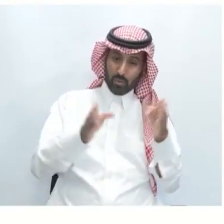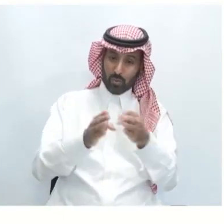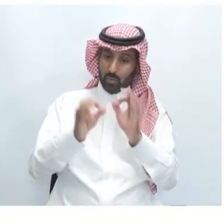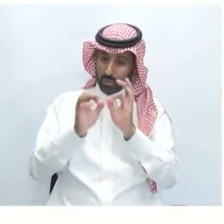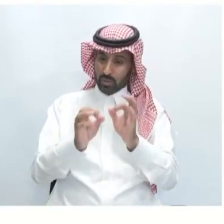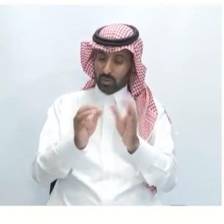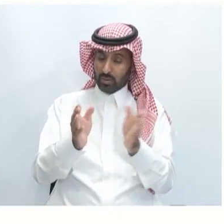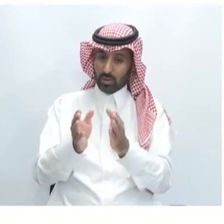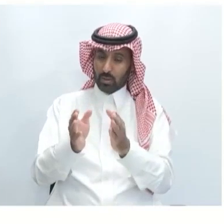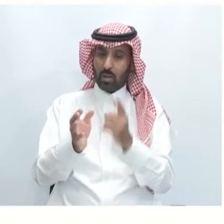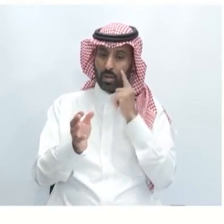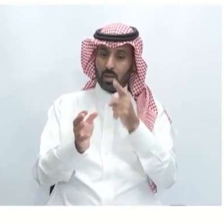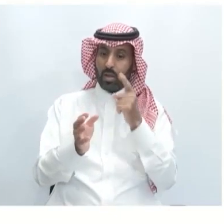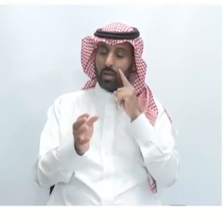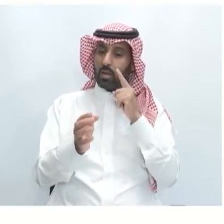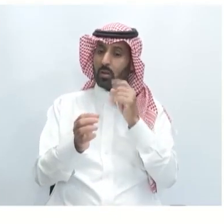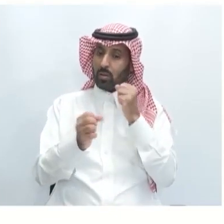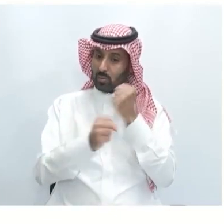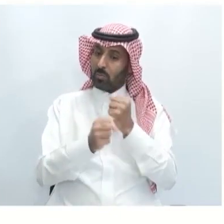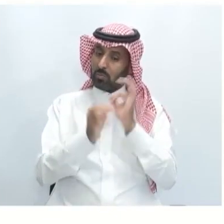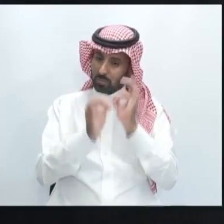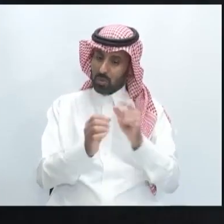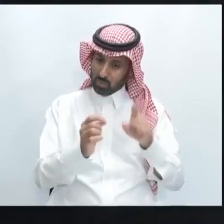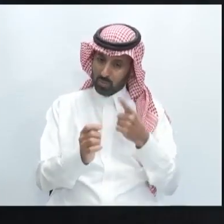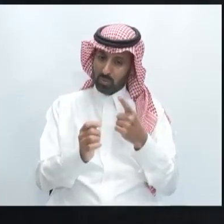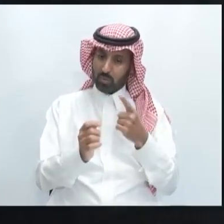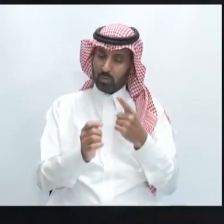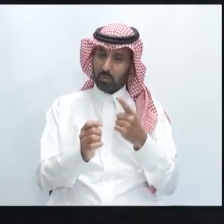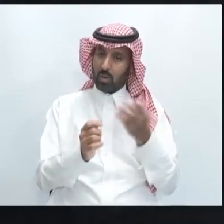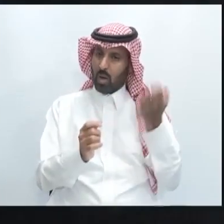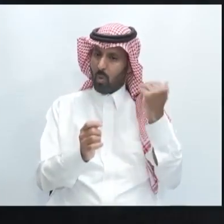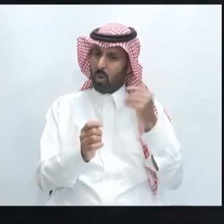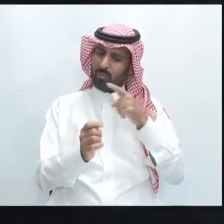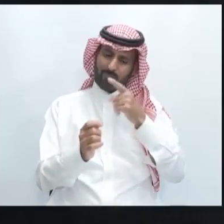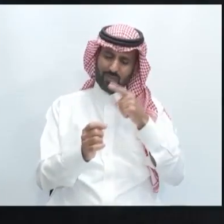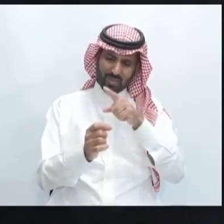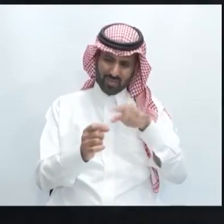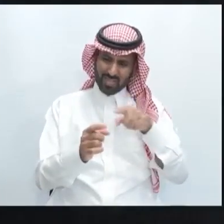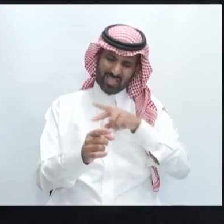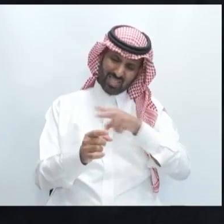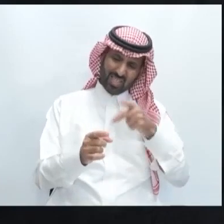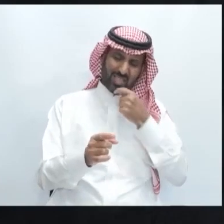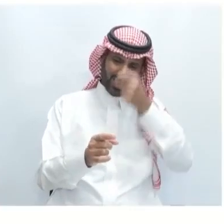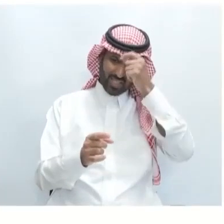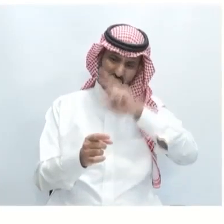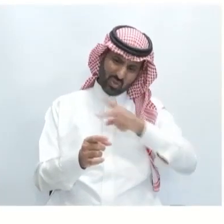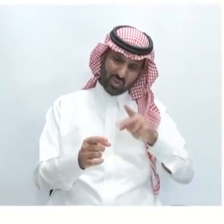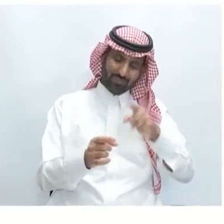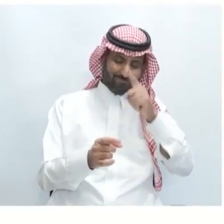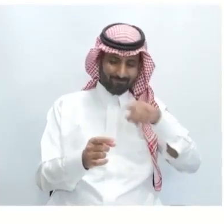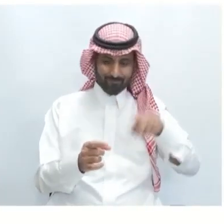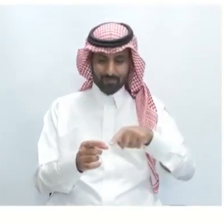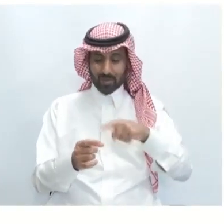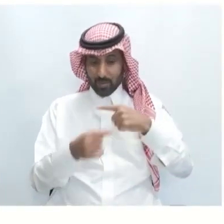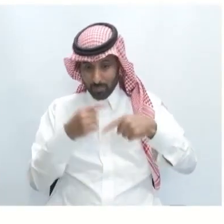بشكل صحيح انتبه لكلمه حتى يعمل بشكل صحيح اذا لم يكن بهذا الشكل فلن يعمل اساس اذا يجب ان يكون البروتين